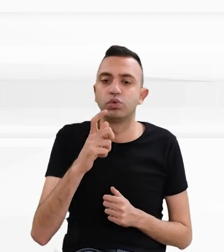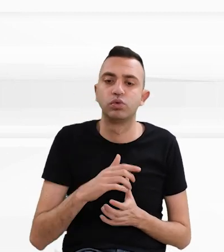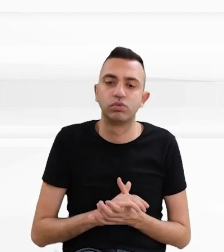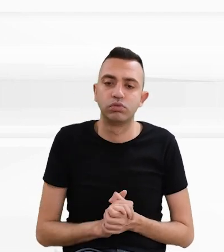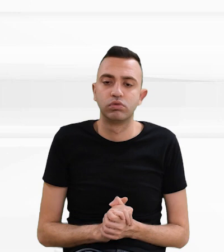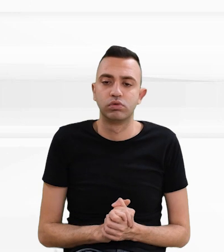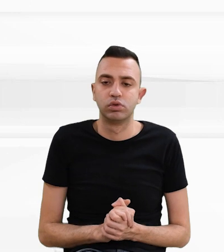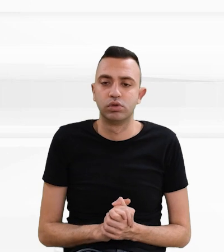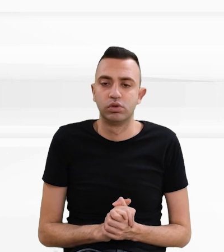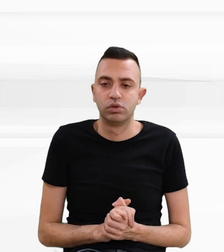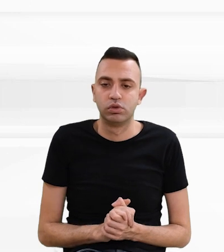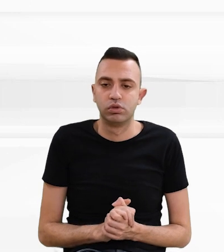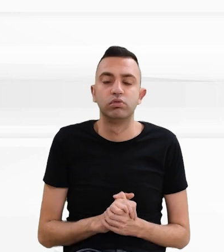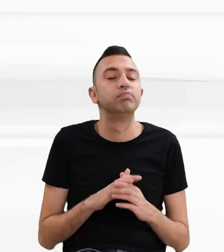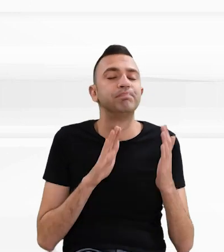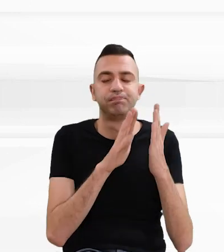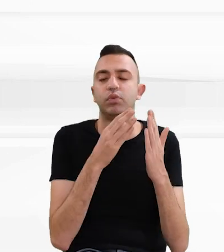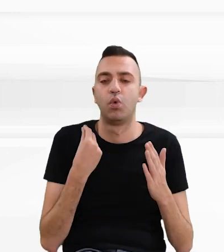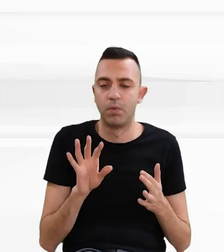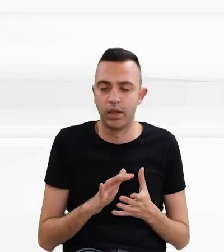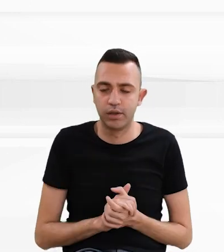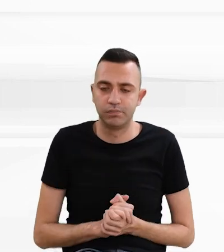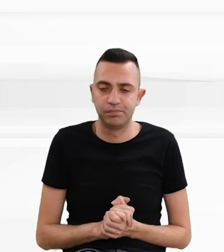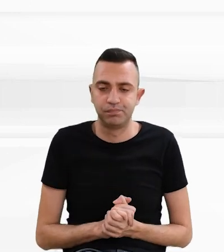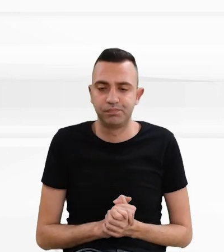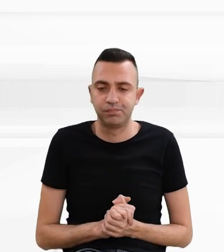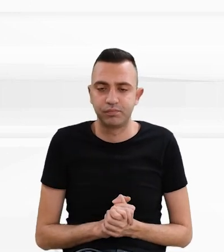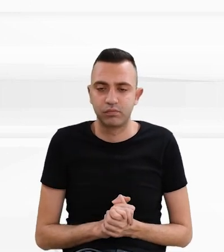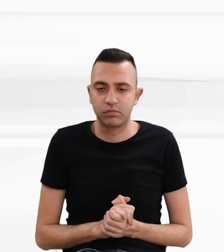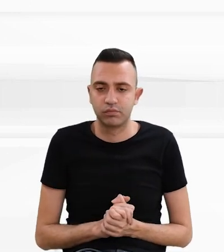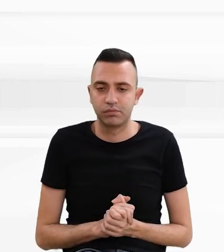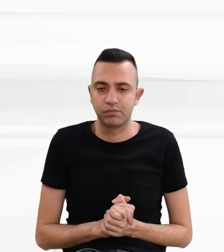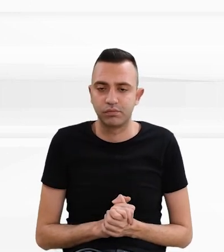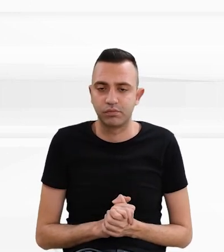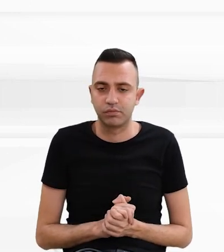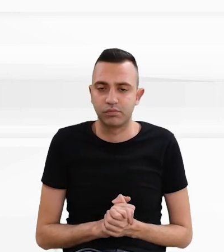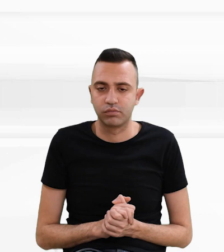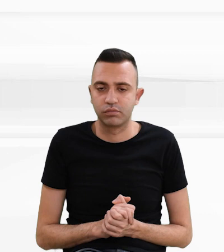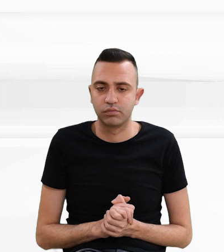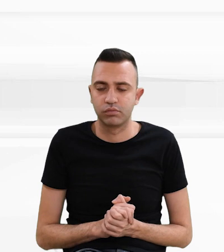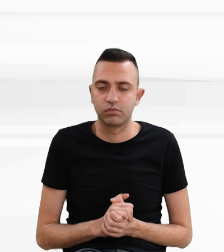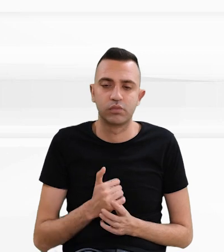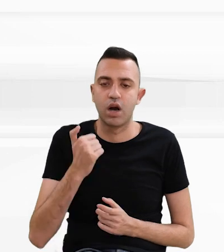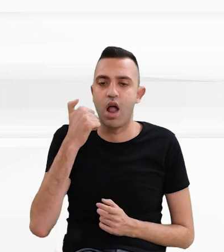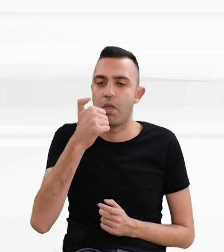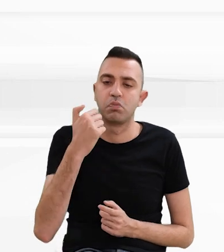var 49'a bakalım 49 yansıması olmadığı devam edelim